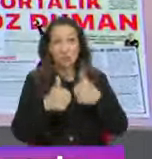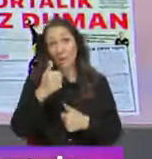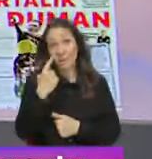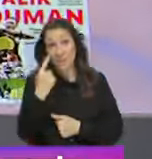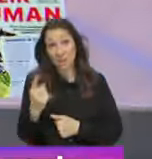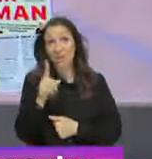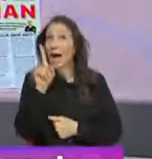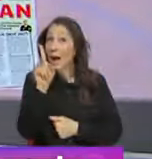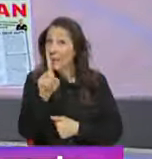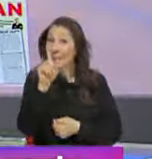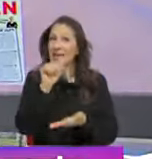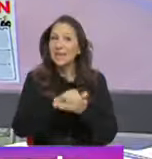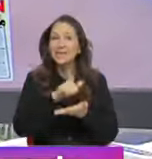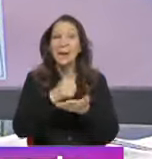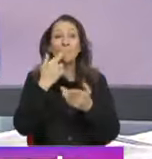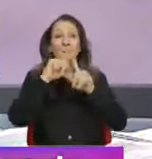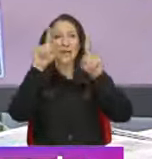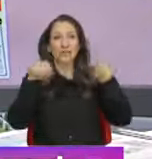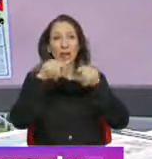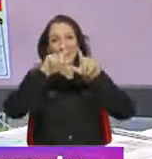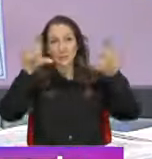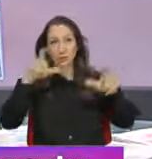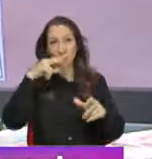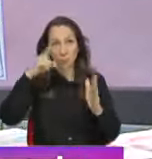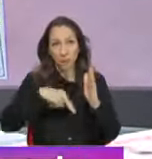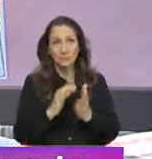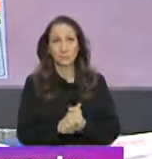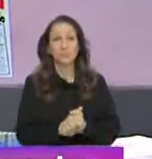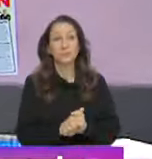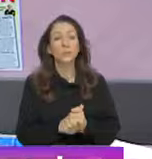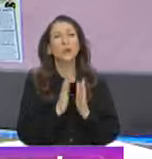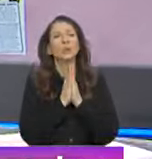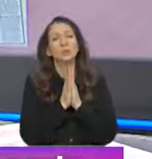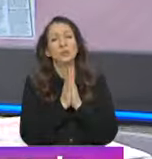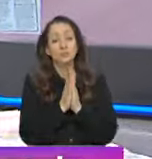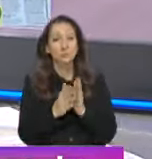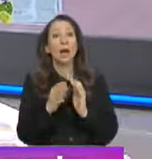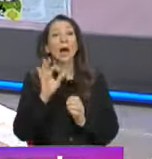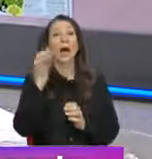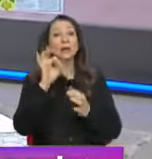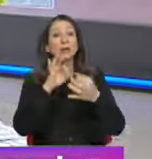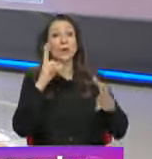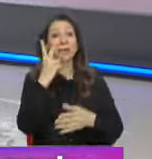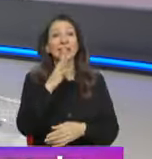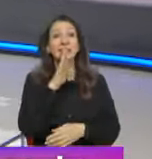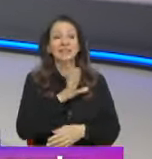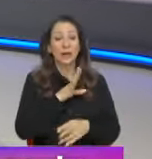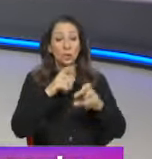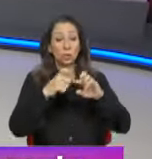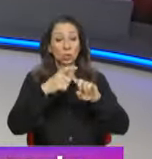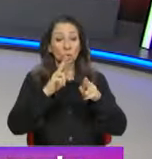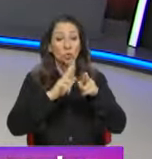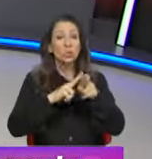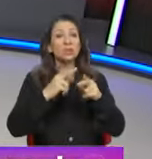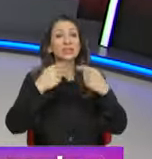bakacağız fakat bir gazete pencere manş inii okuyalım özür dilerim Altınok'un iki kızına rütük de